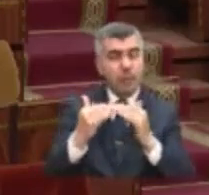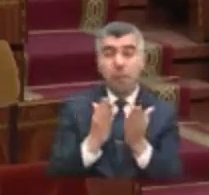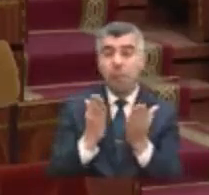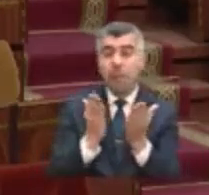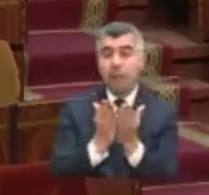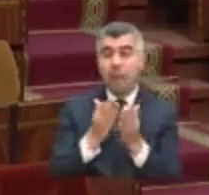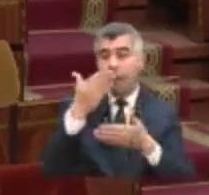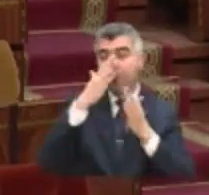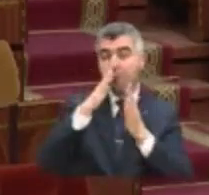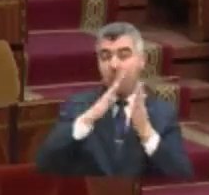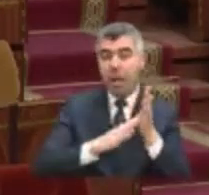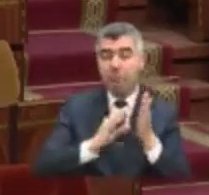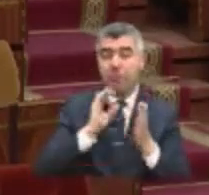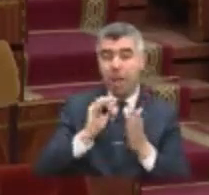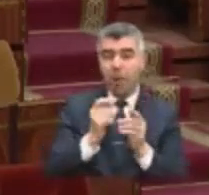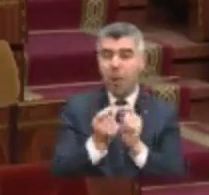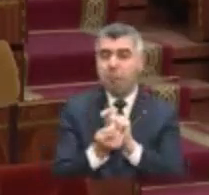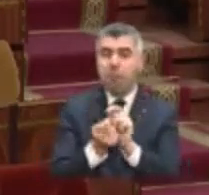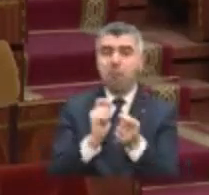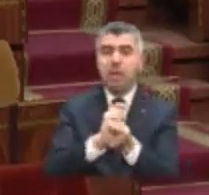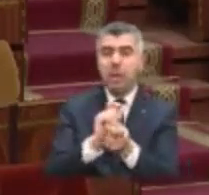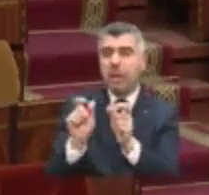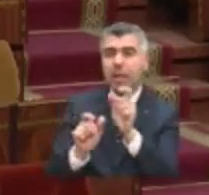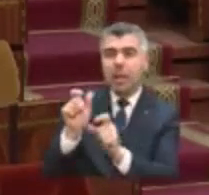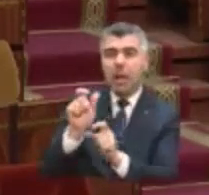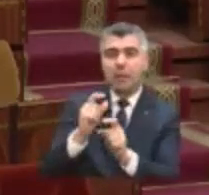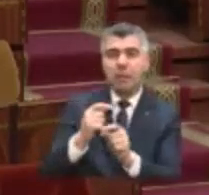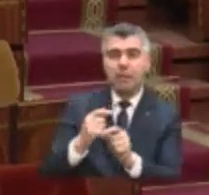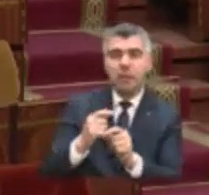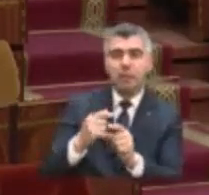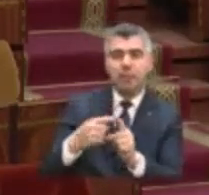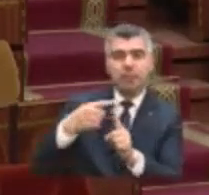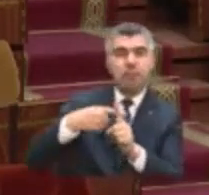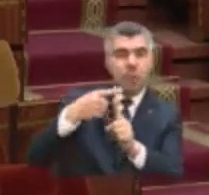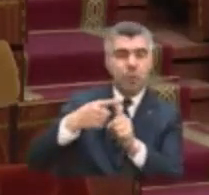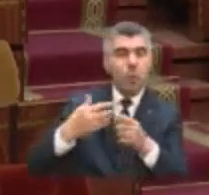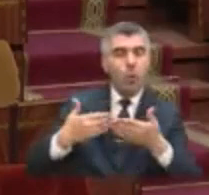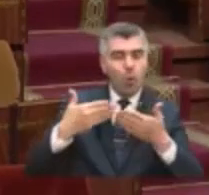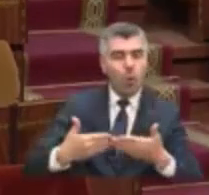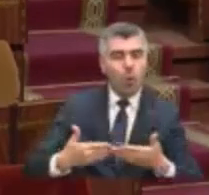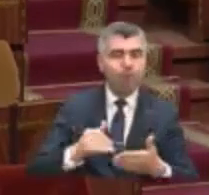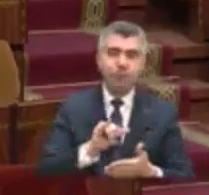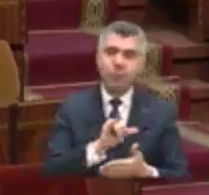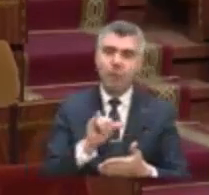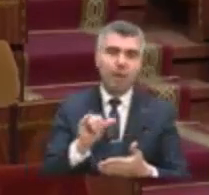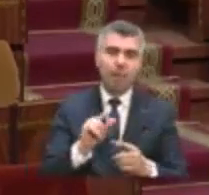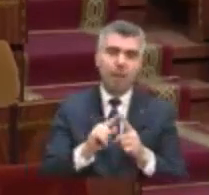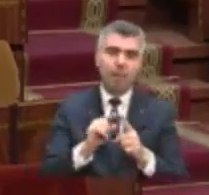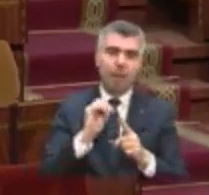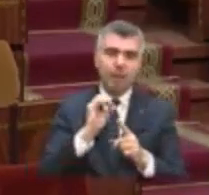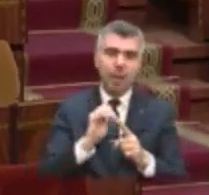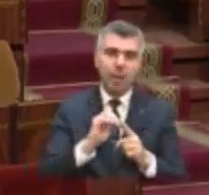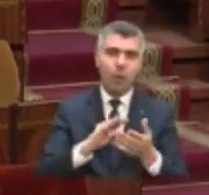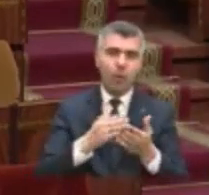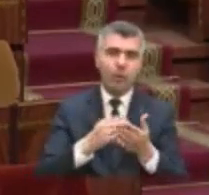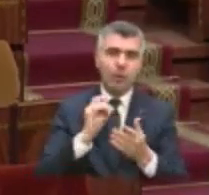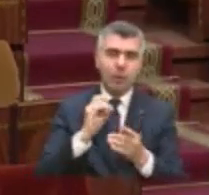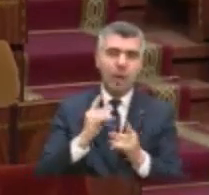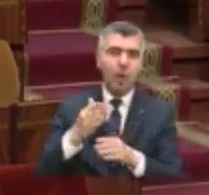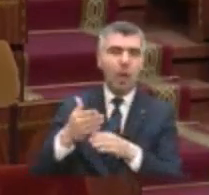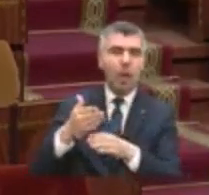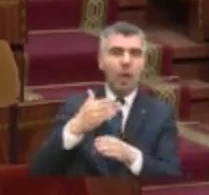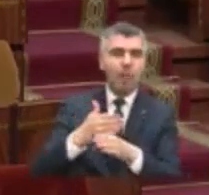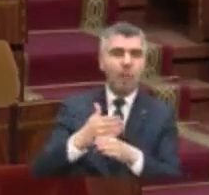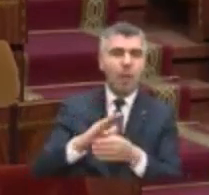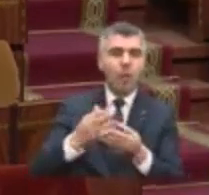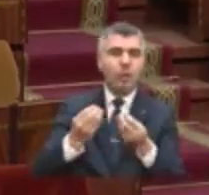كانت فضاء وفرصة لتغيير أوضاع الناس للأفضل. للأسف اليوم المدرسة هي فضاء لإعادة توريث الأوضاع السابقة، اللي